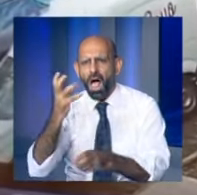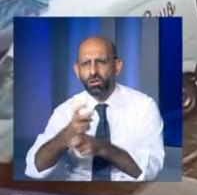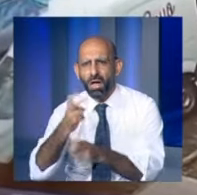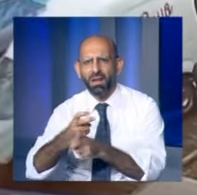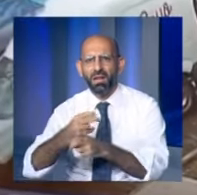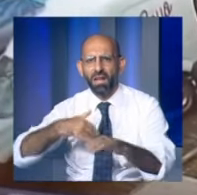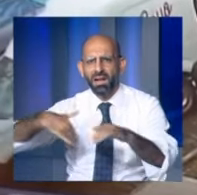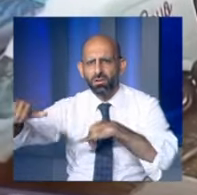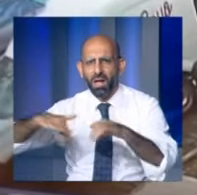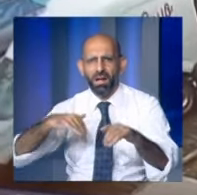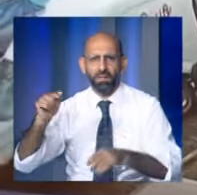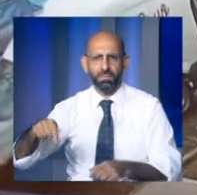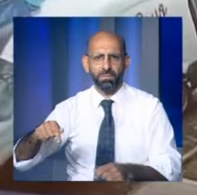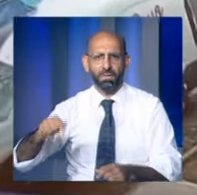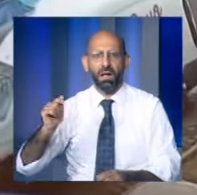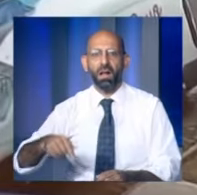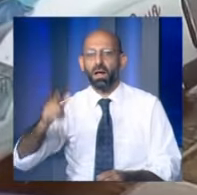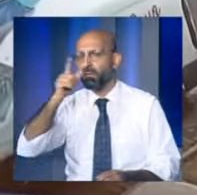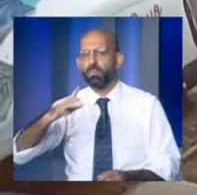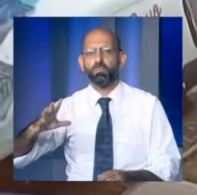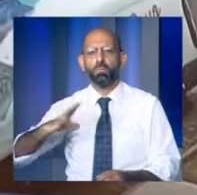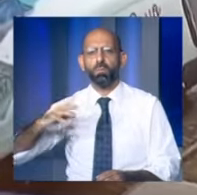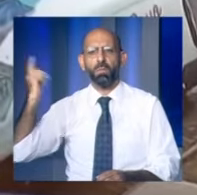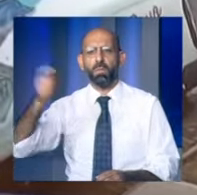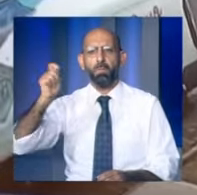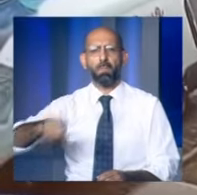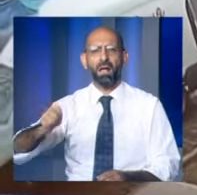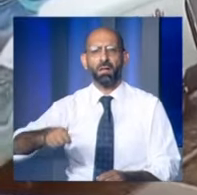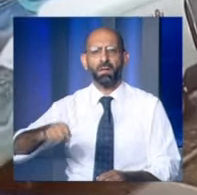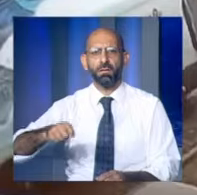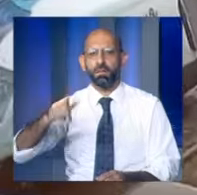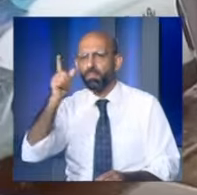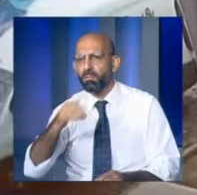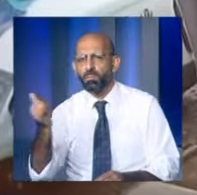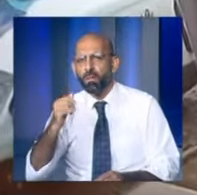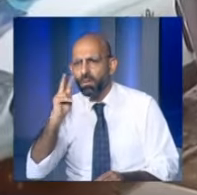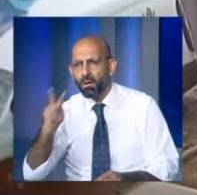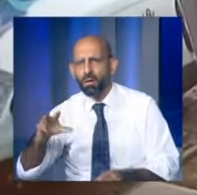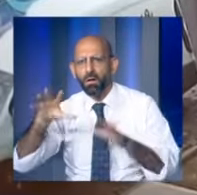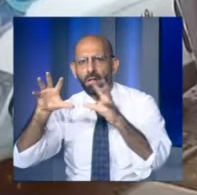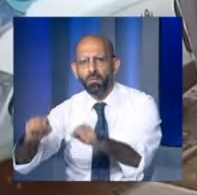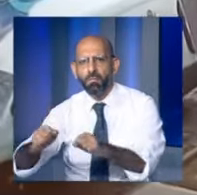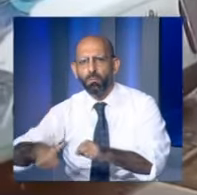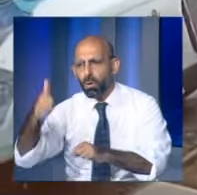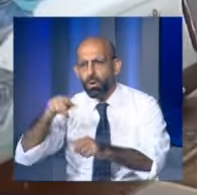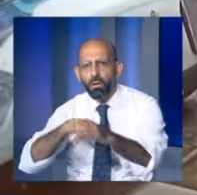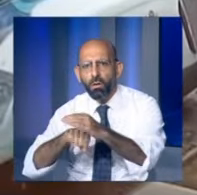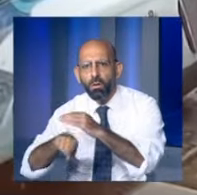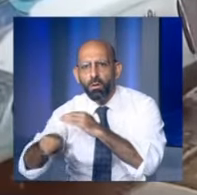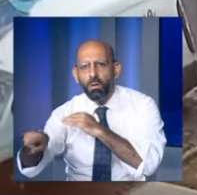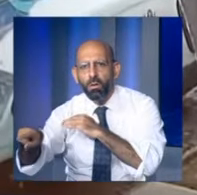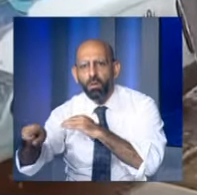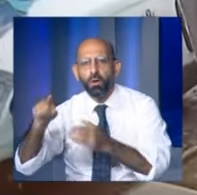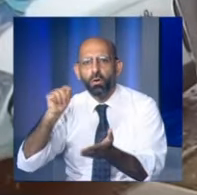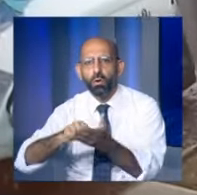معدني يخرج من بين أحجار رصيف الشارع، وأمر مكتب المدعي العام المحلي بإجراء عمليات بحث، ما أفضى